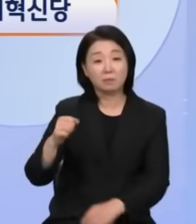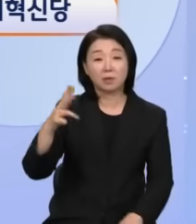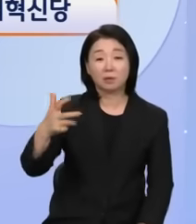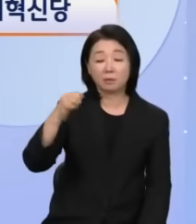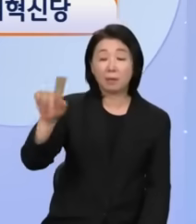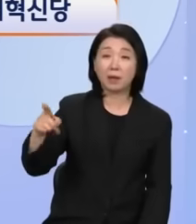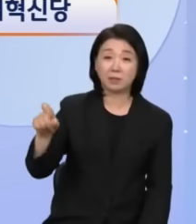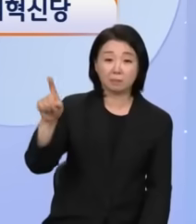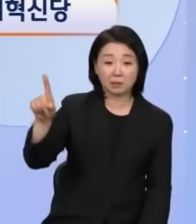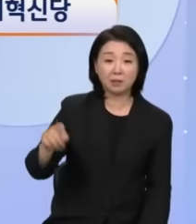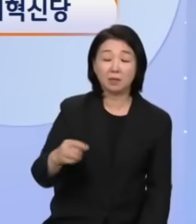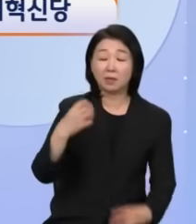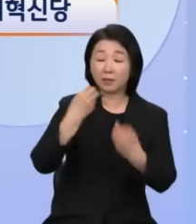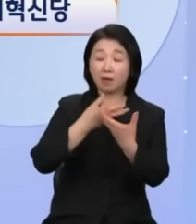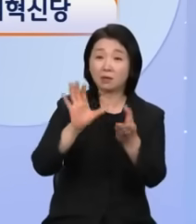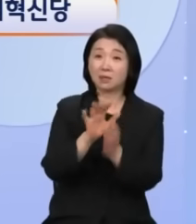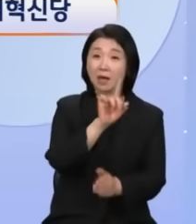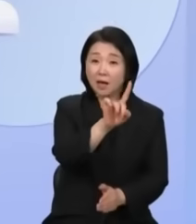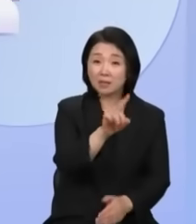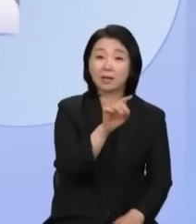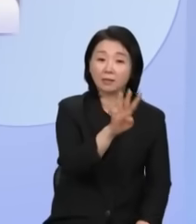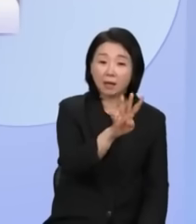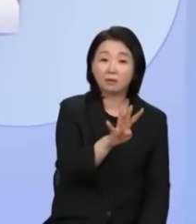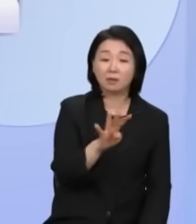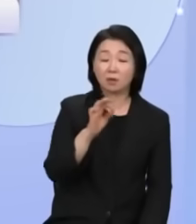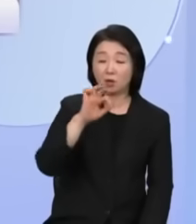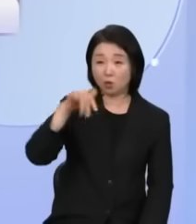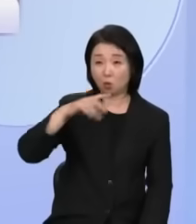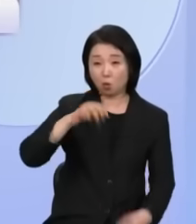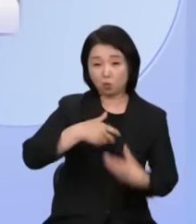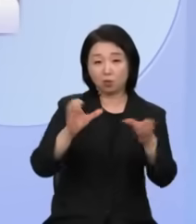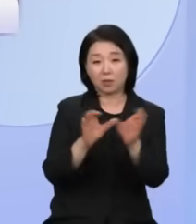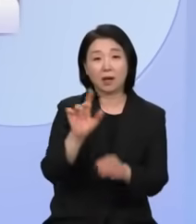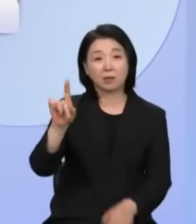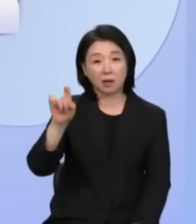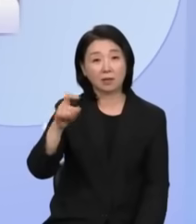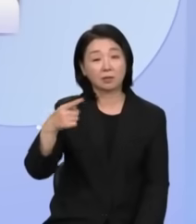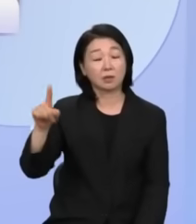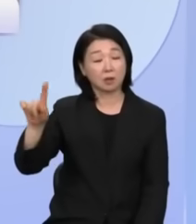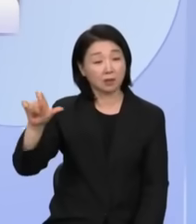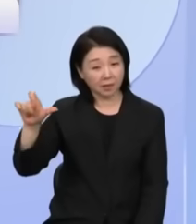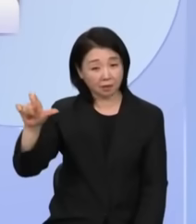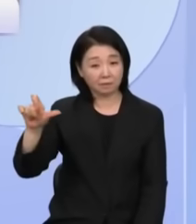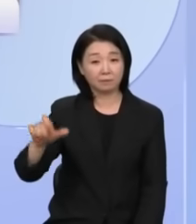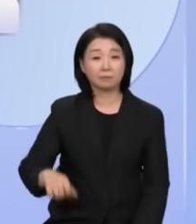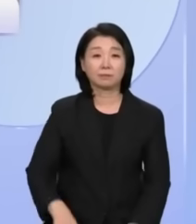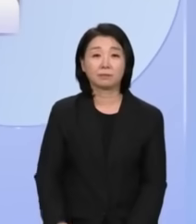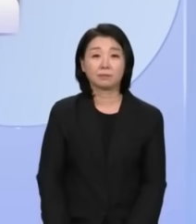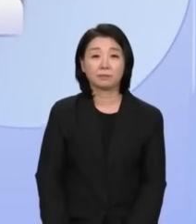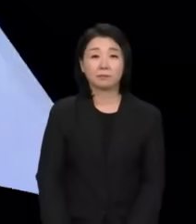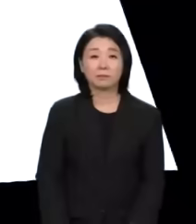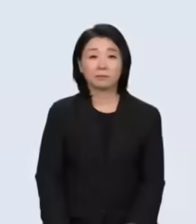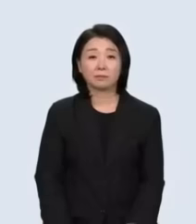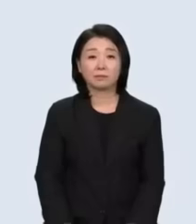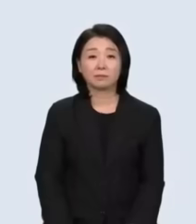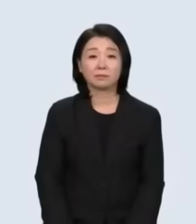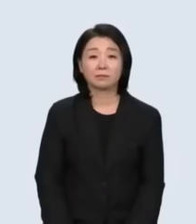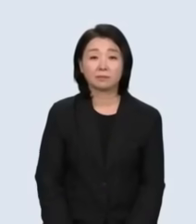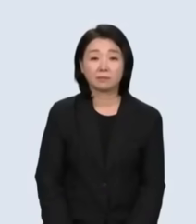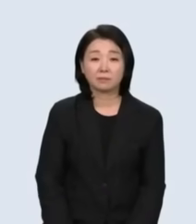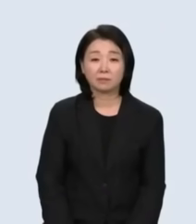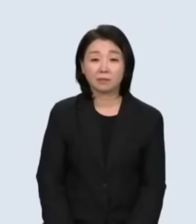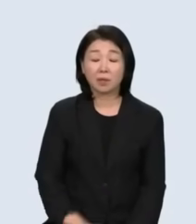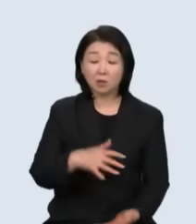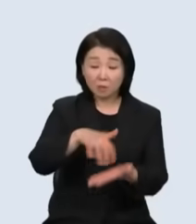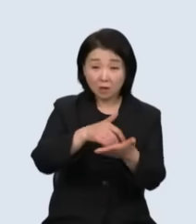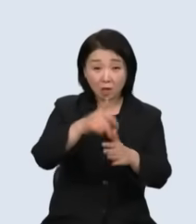11석 개혁신당 석에서 석 조국 혁 신당은 석에서 15 석으로 예측했습니다 실제